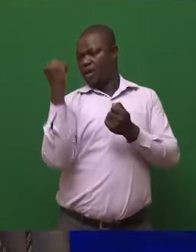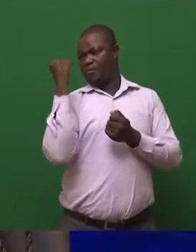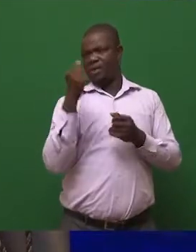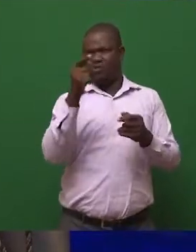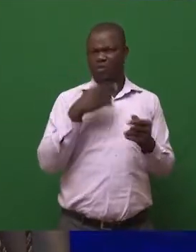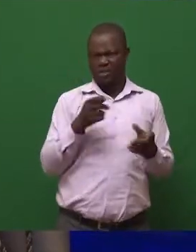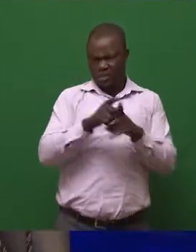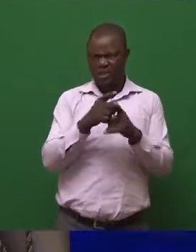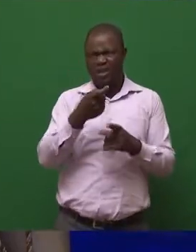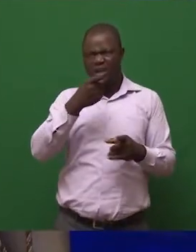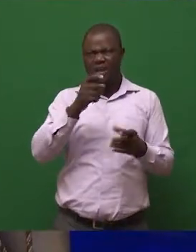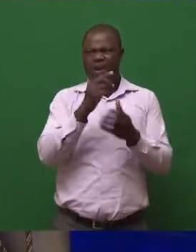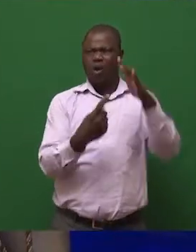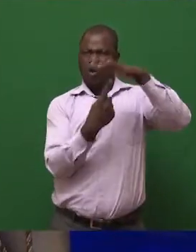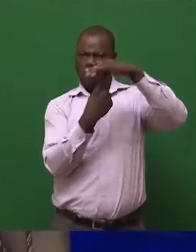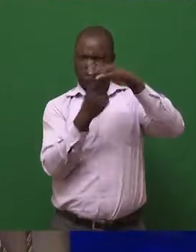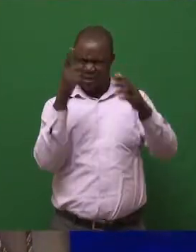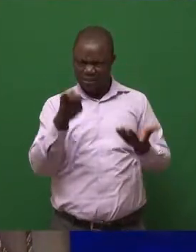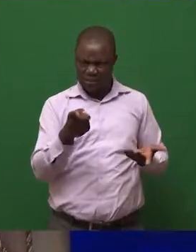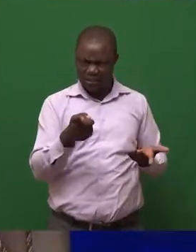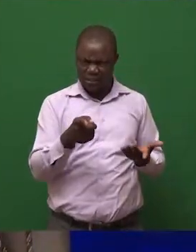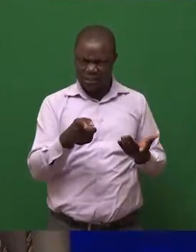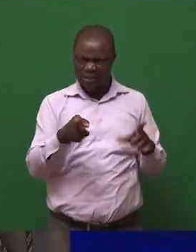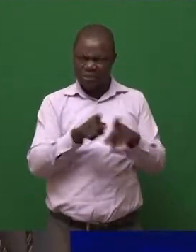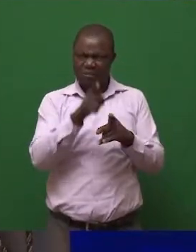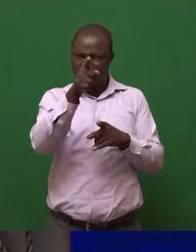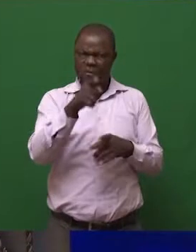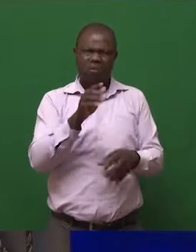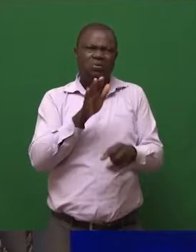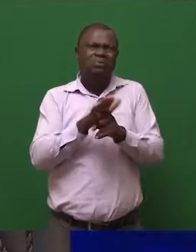wakagara pakadoma unogara pakadoma uri howa here usingagone kana kugara